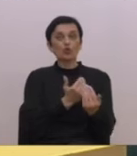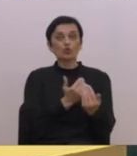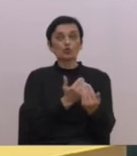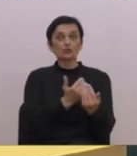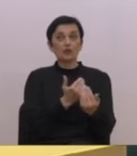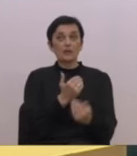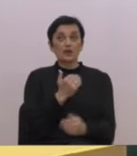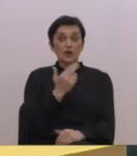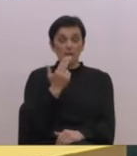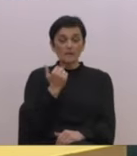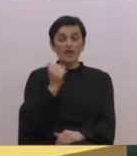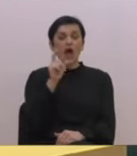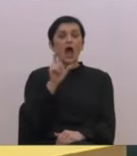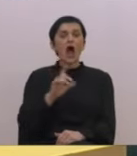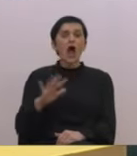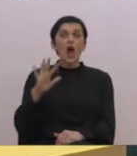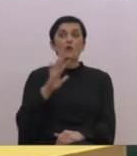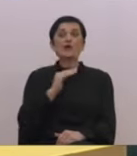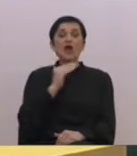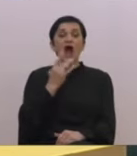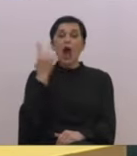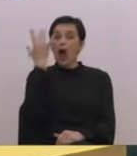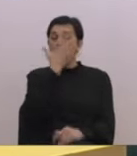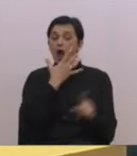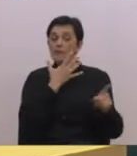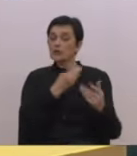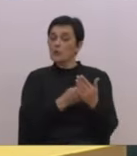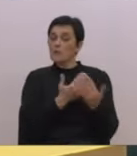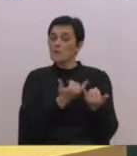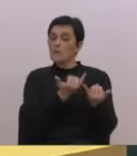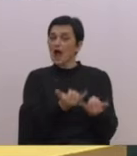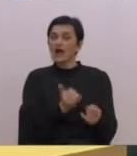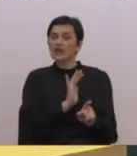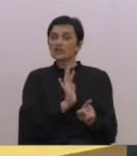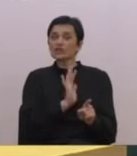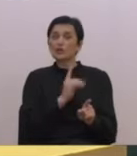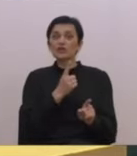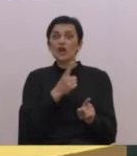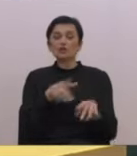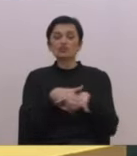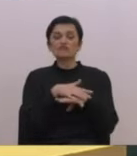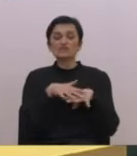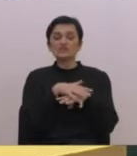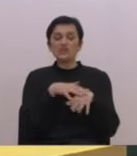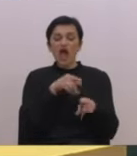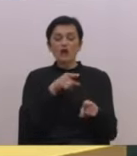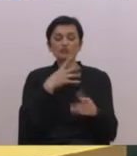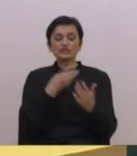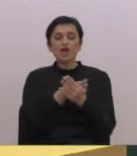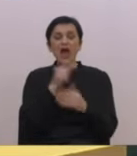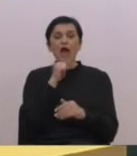ევროპა ცნობილი იყო კერძო საკუთრებას აფრიკაში არ ცენდნენ პატივს. იმიტომ რომ საერთო საკუთრება იყო და მაგას ეკონომიკაში